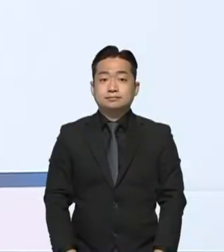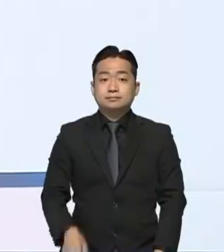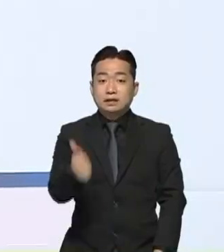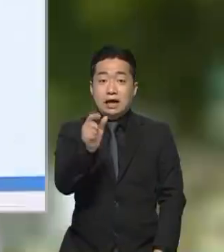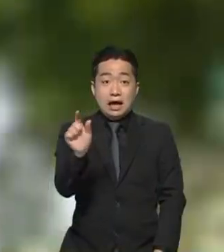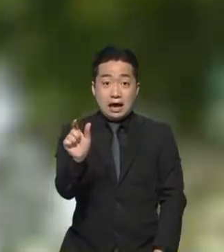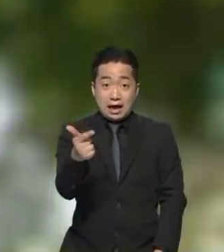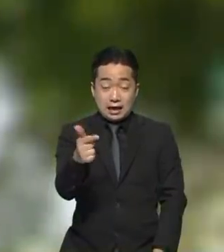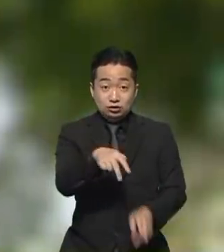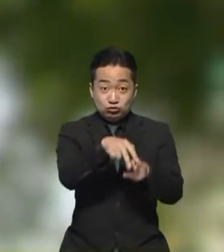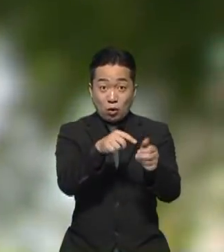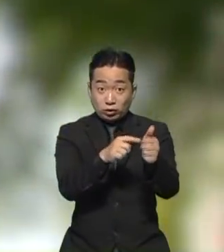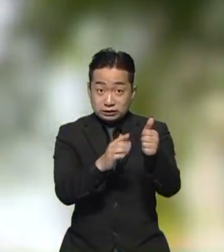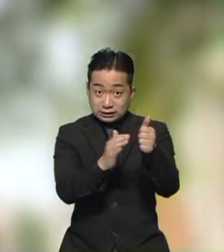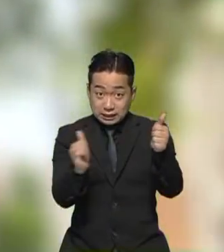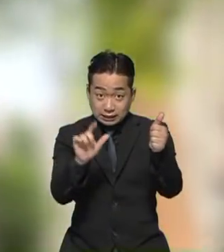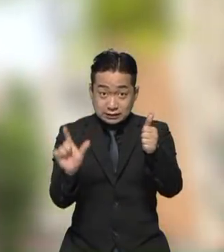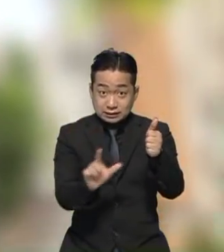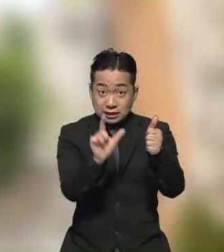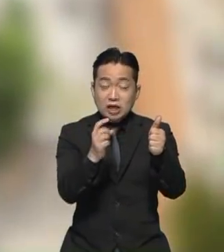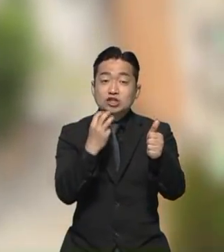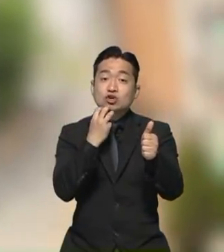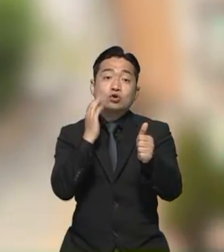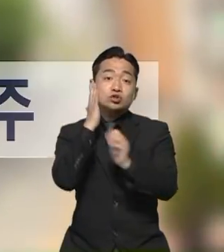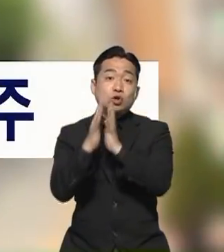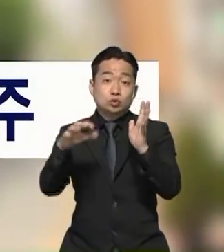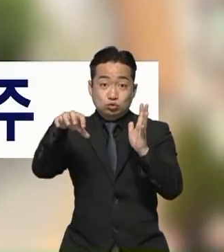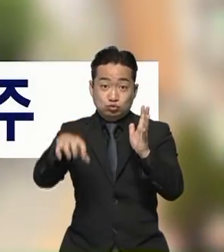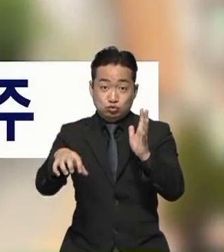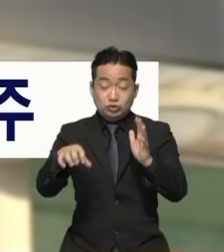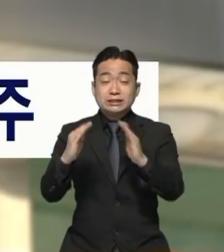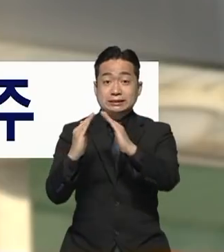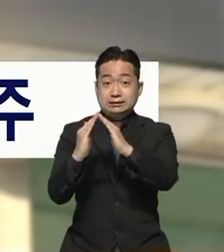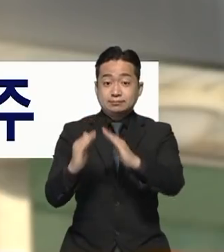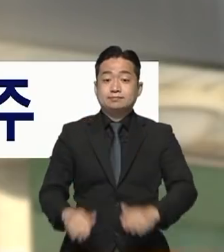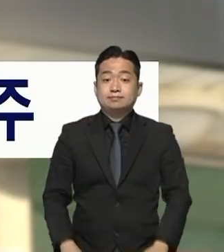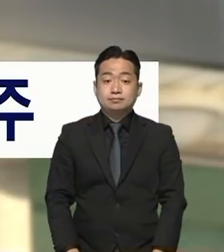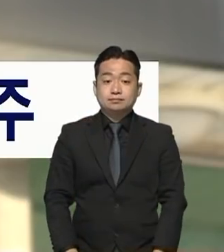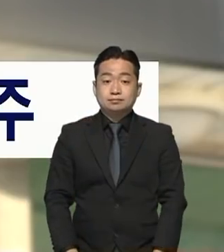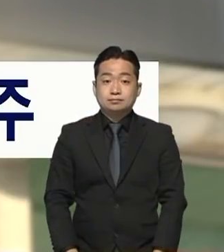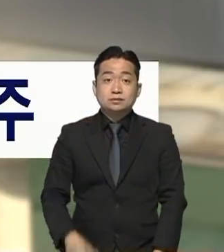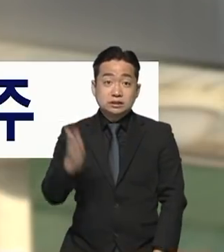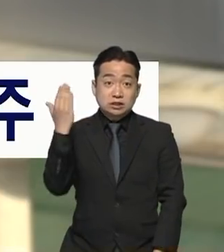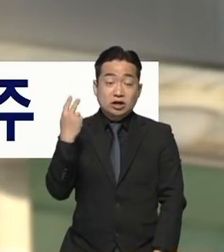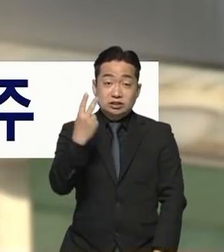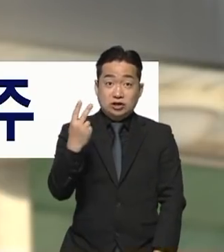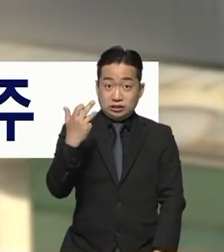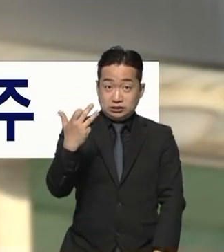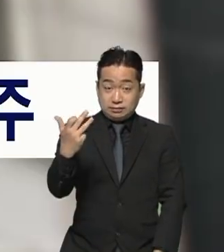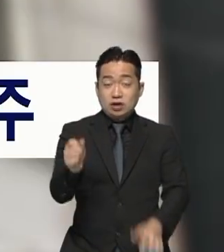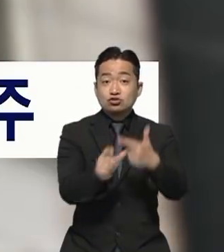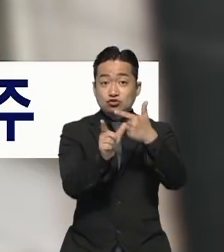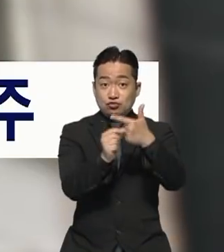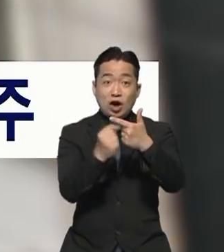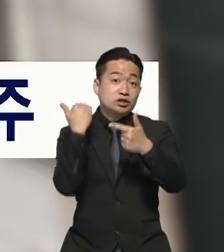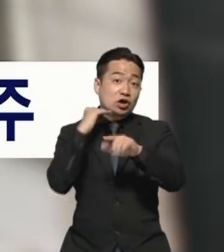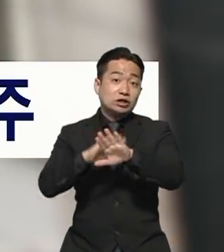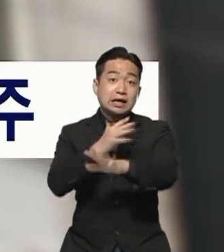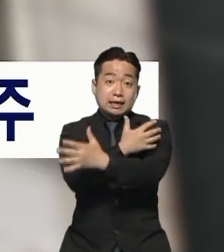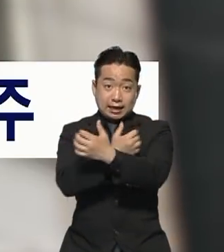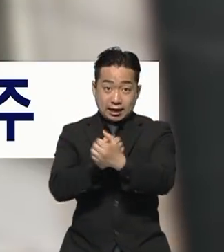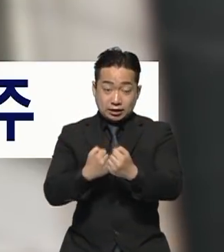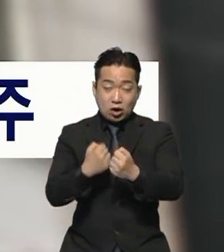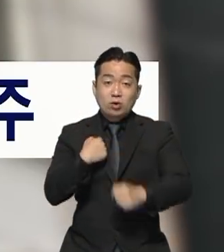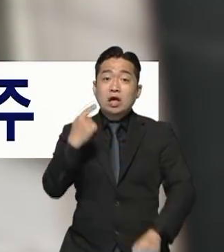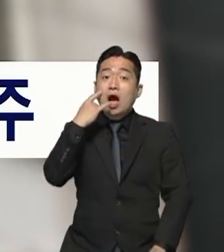한화진 환경부 장관 후보자가 살고 있는 서울 서초구의 한 빌라입니다. 한 후보자는 지난 2018년 6월 전세 계약을 맺은 뒤